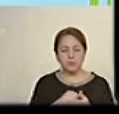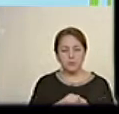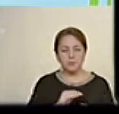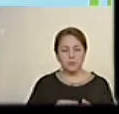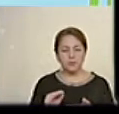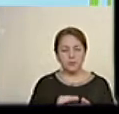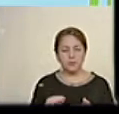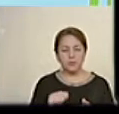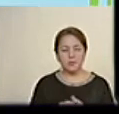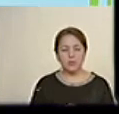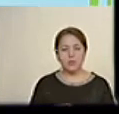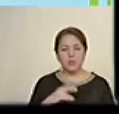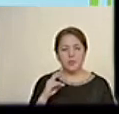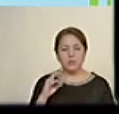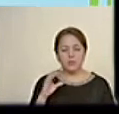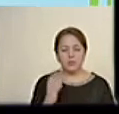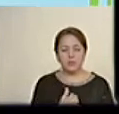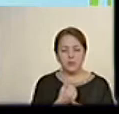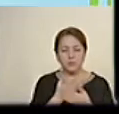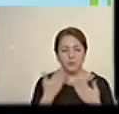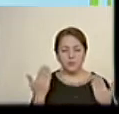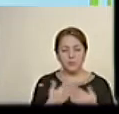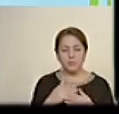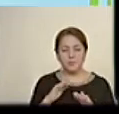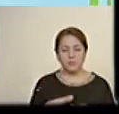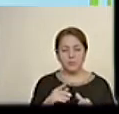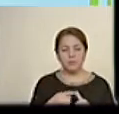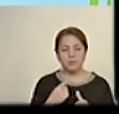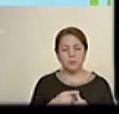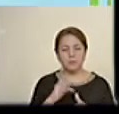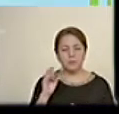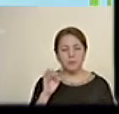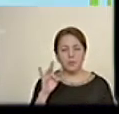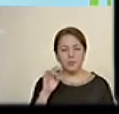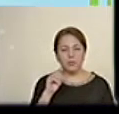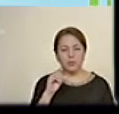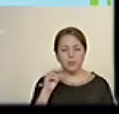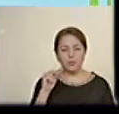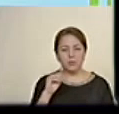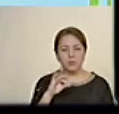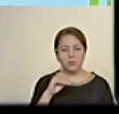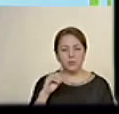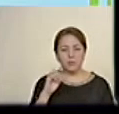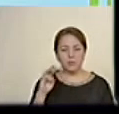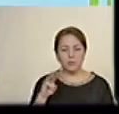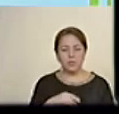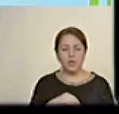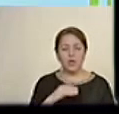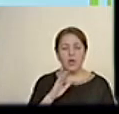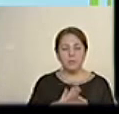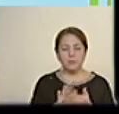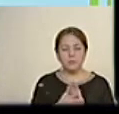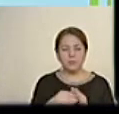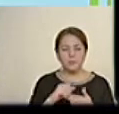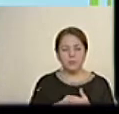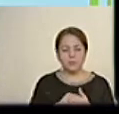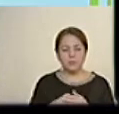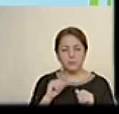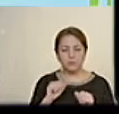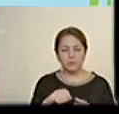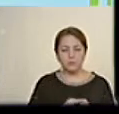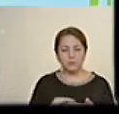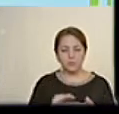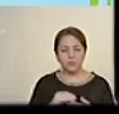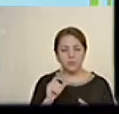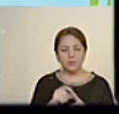выражено неопределенным местоименным наречием. Обстоятельства причины могут быть выражены